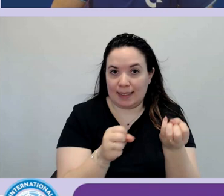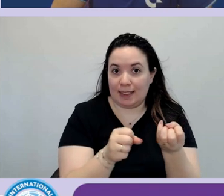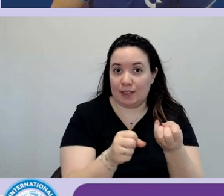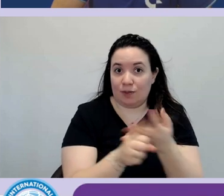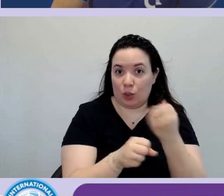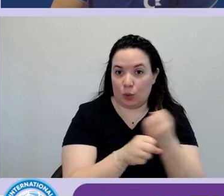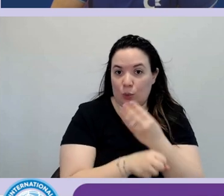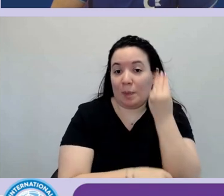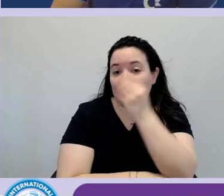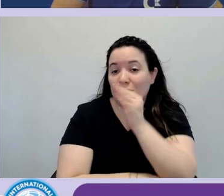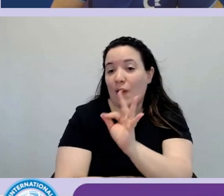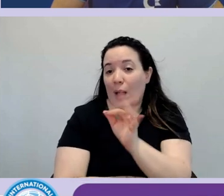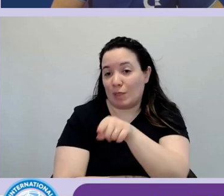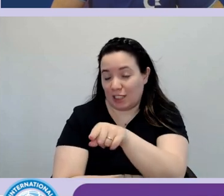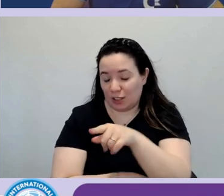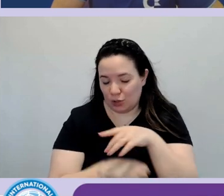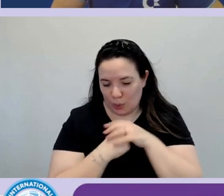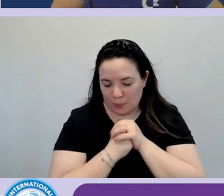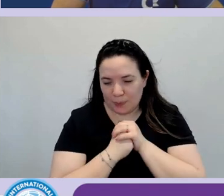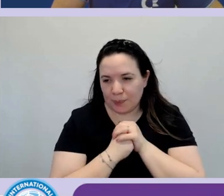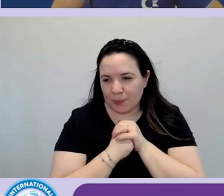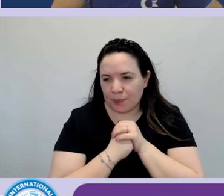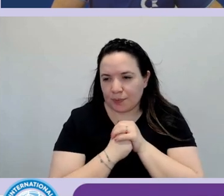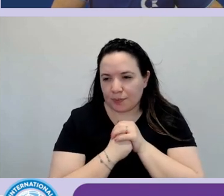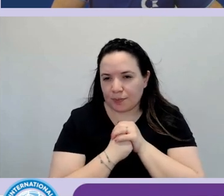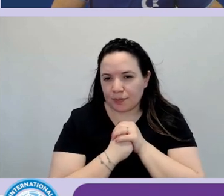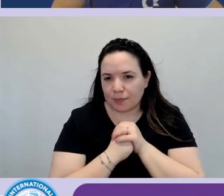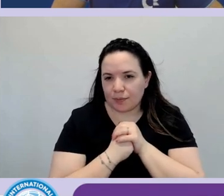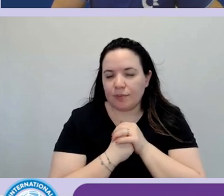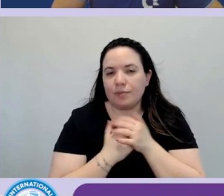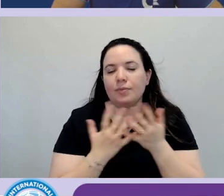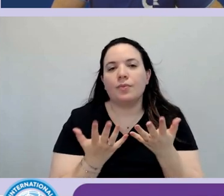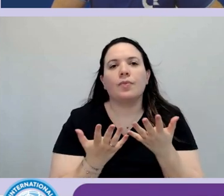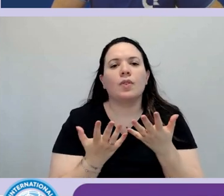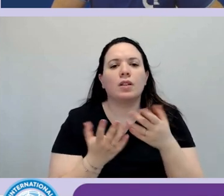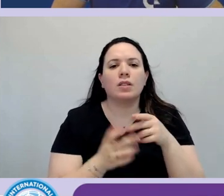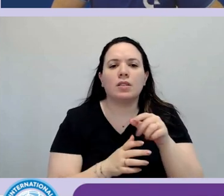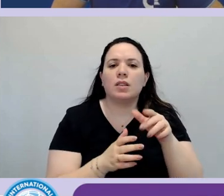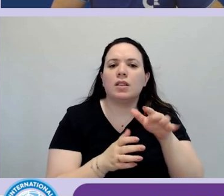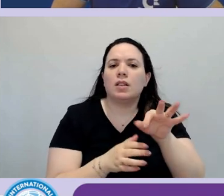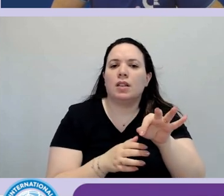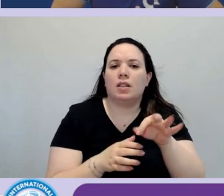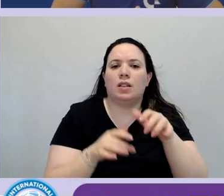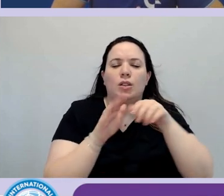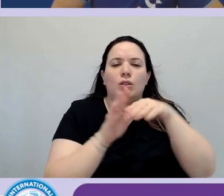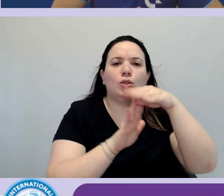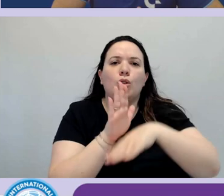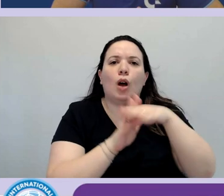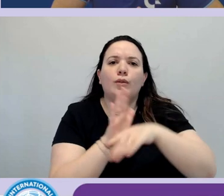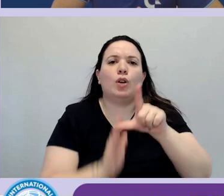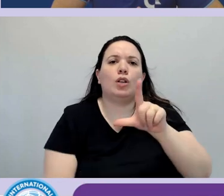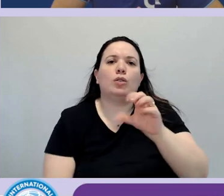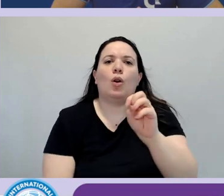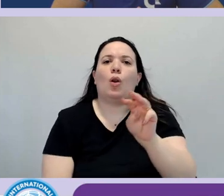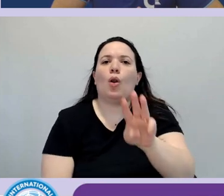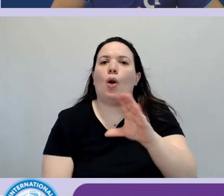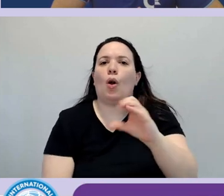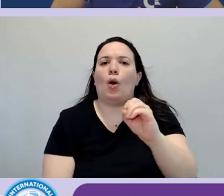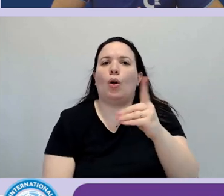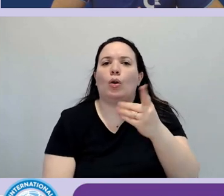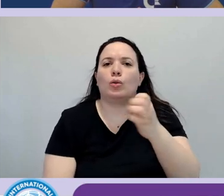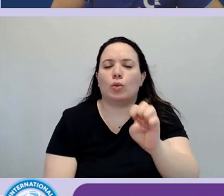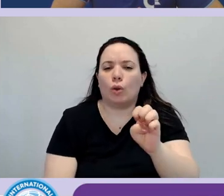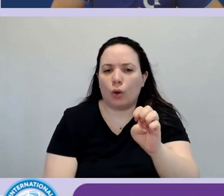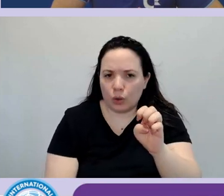penso sia per te quanto i tanto usati software Low code non consentono di produrre per